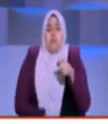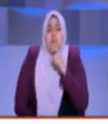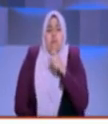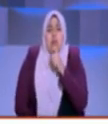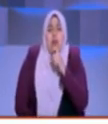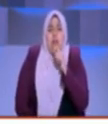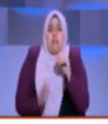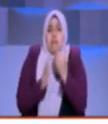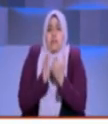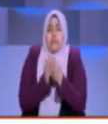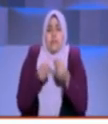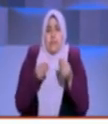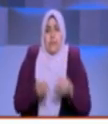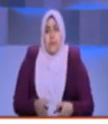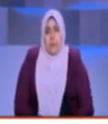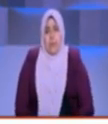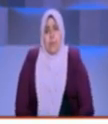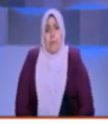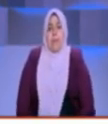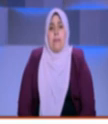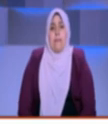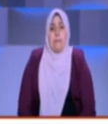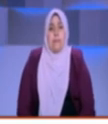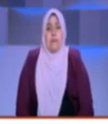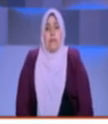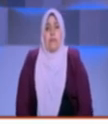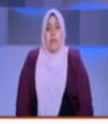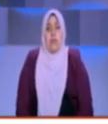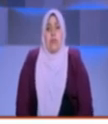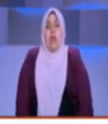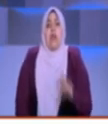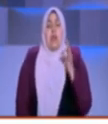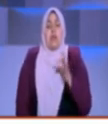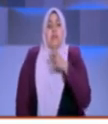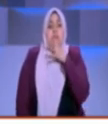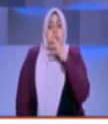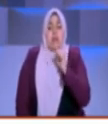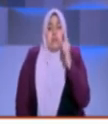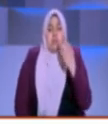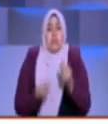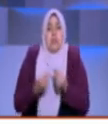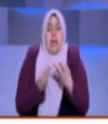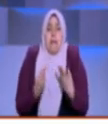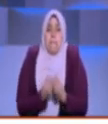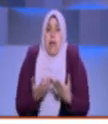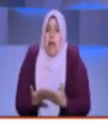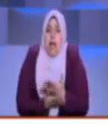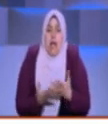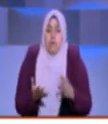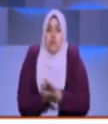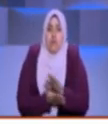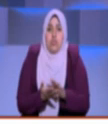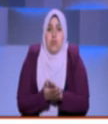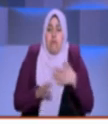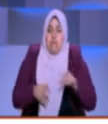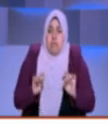لكن على أي حال هذا هو الواقع الذي على فرنسا أن تعيشه وأن تتعامل مع تداعياته، كما على أوروبا